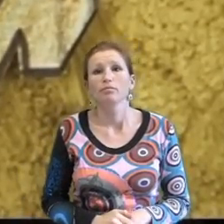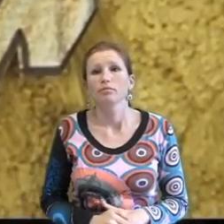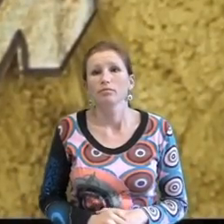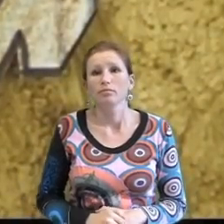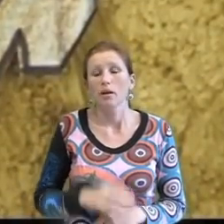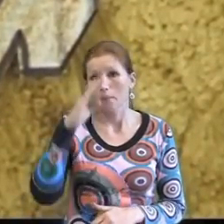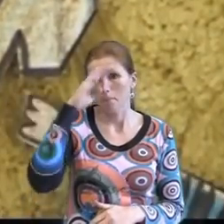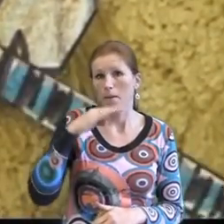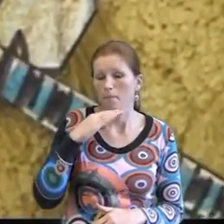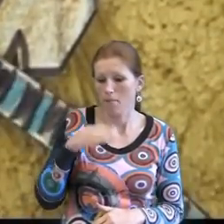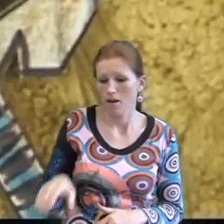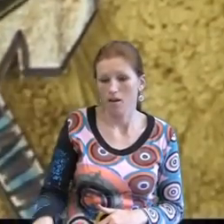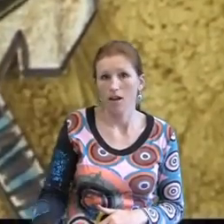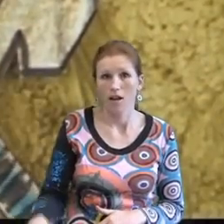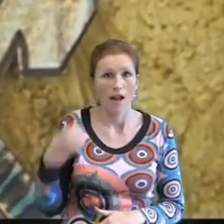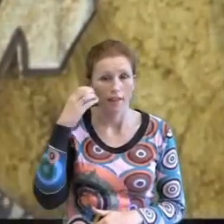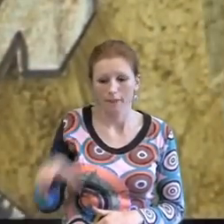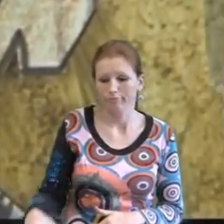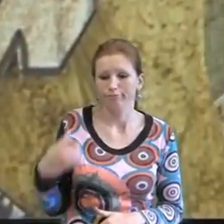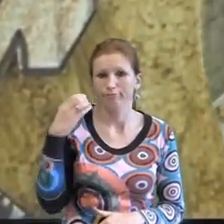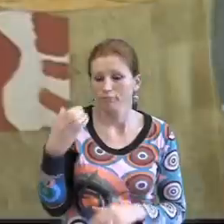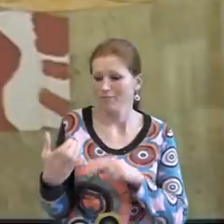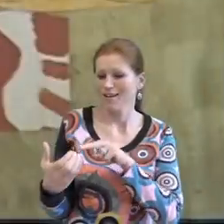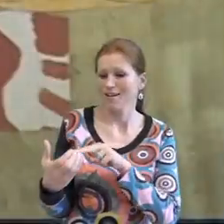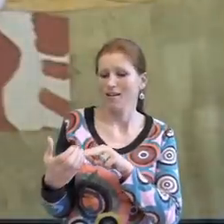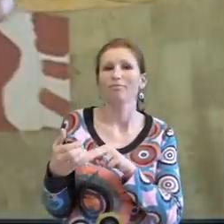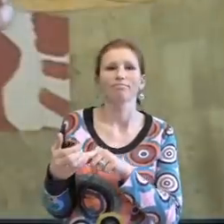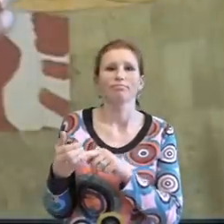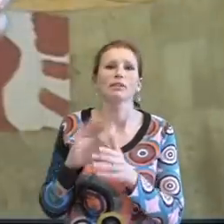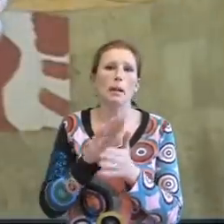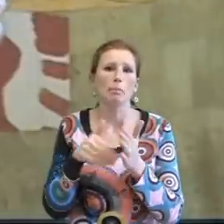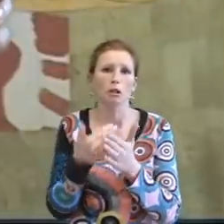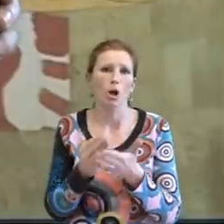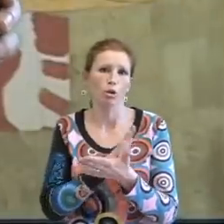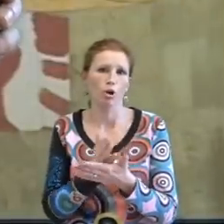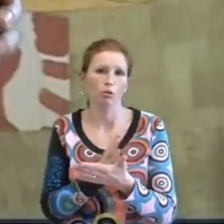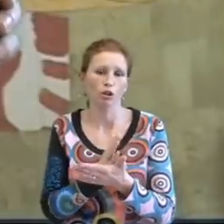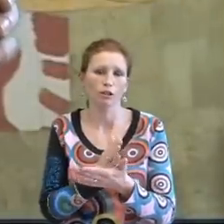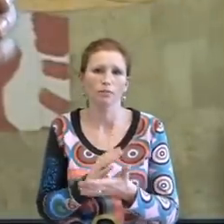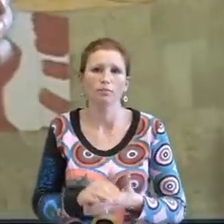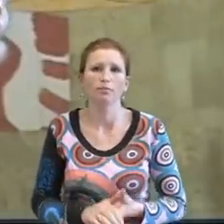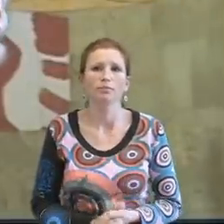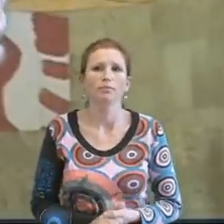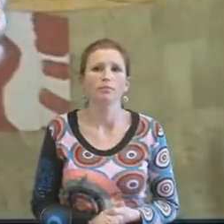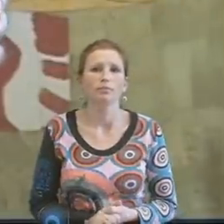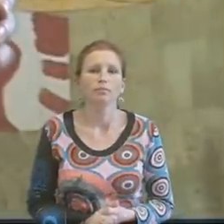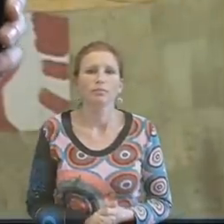Tisch. Papa nimmt das Handy und telefoniert mit der Gebärdendolmetscherin.